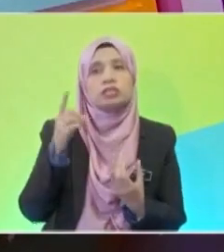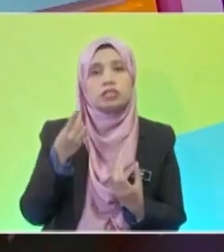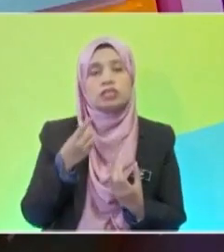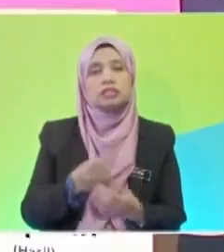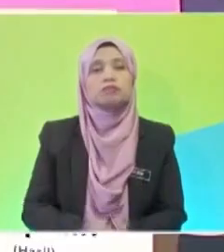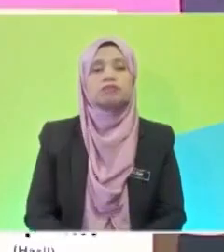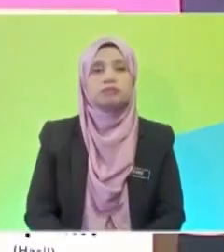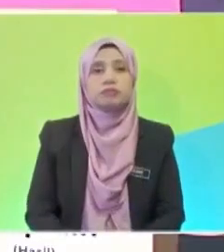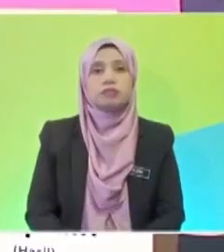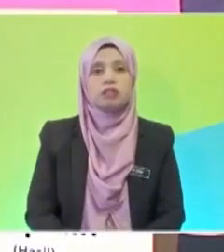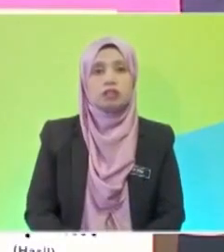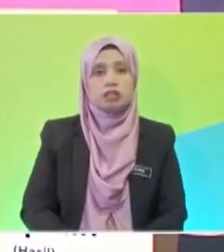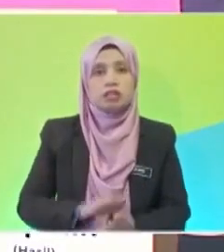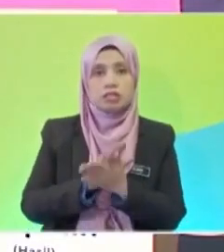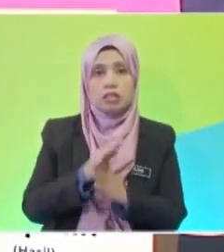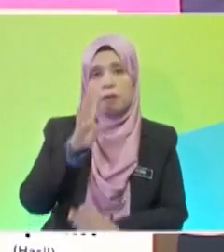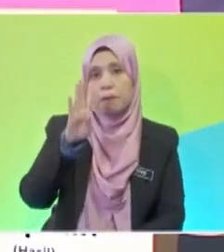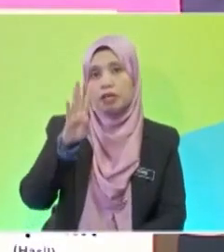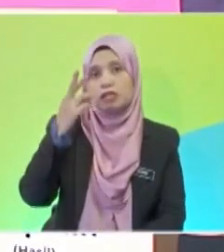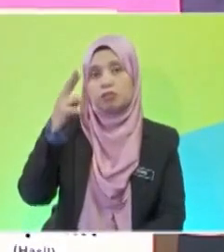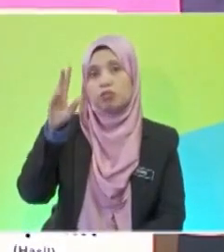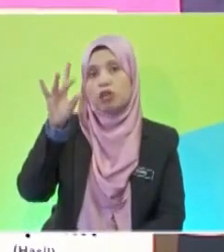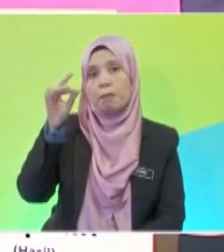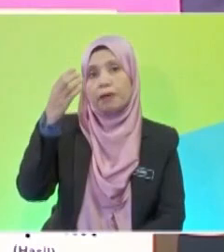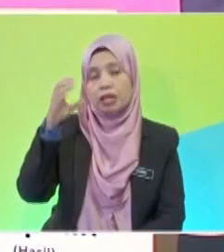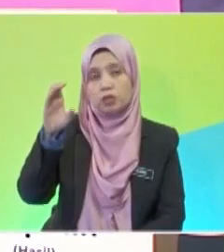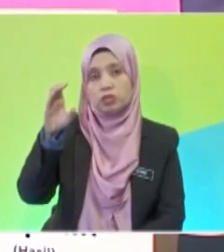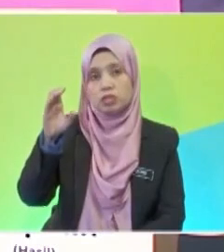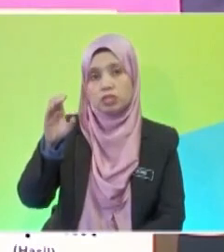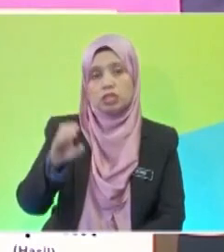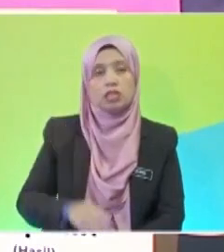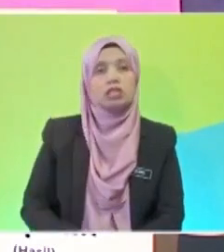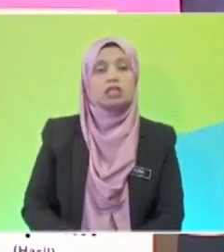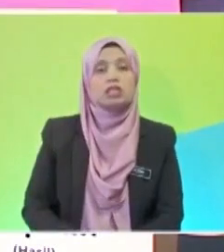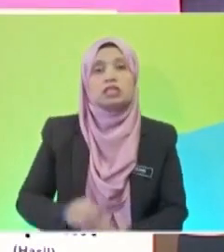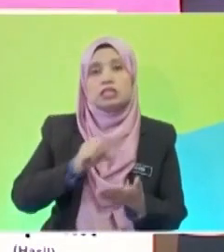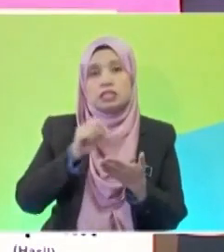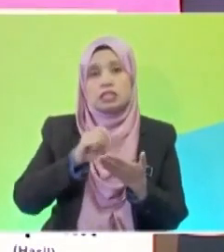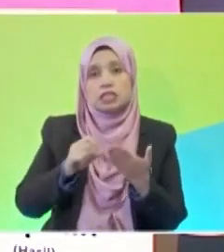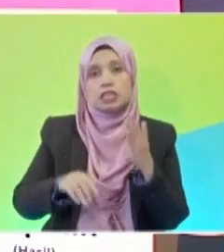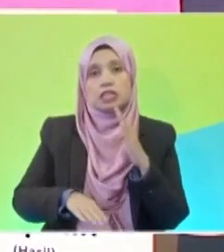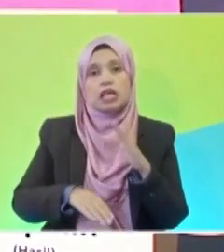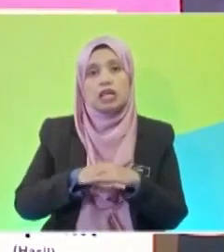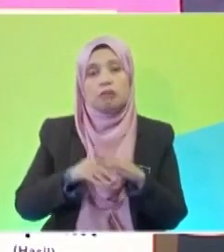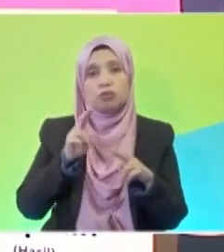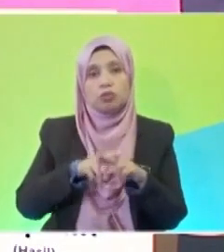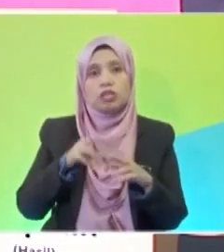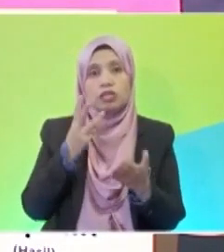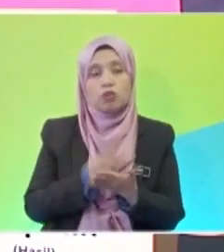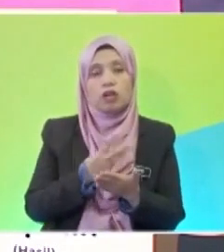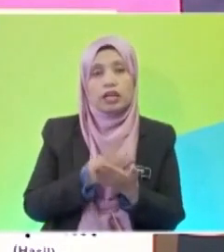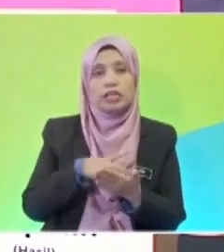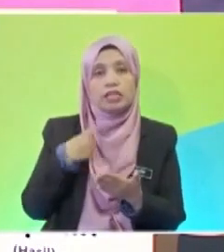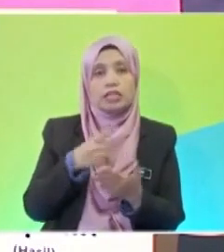Dia belanja. Jadi RM4,800 adalah belanja. Catatan kontrak untuk dalam penyata kedudukan kewangan kita kumpul. Sebelum